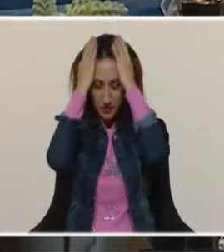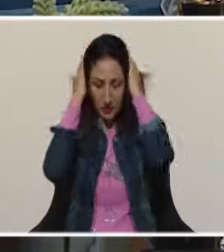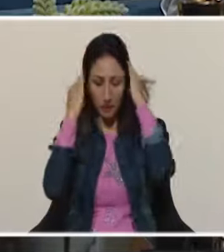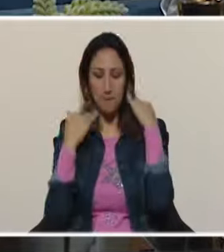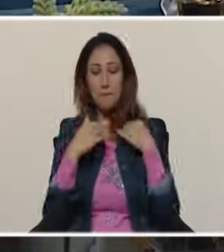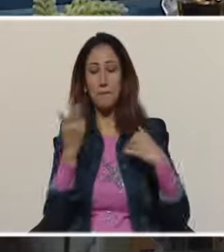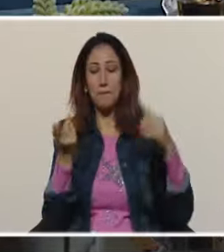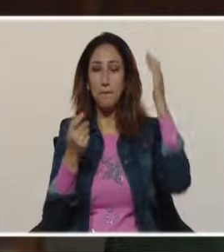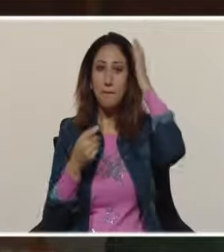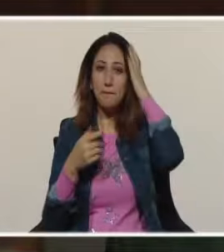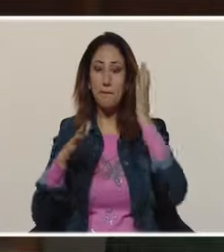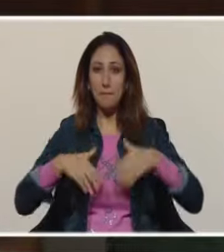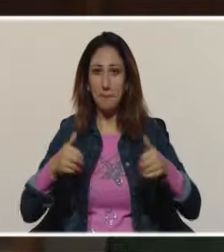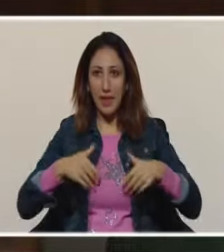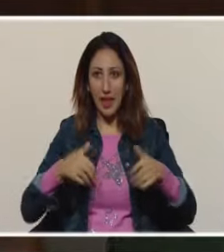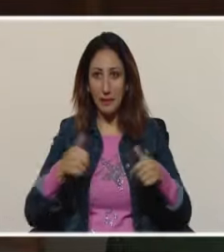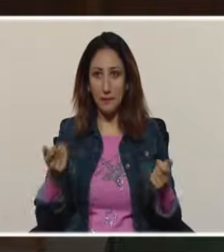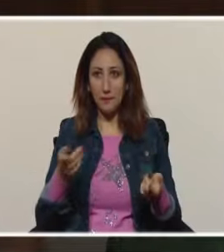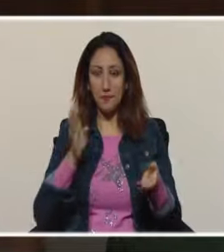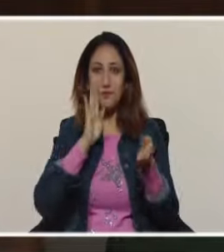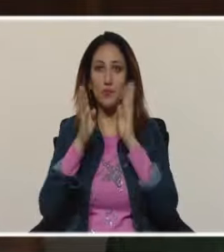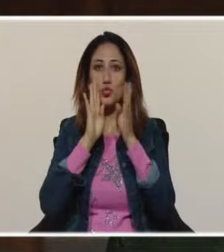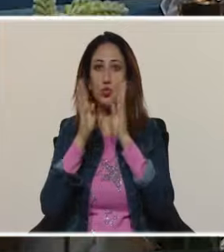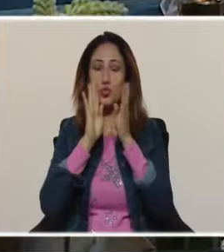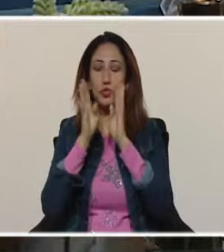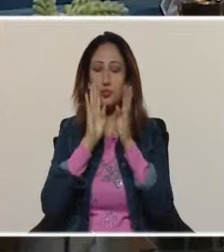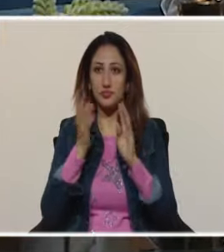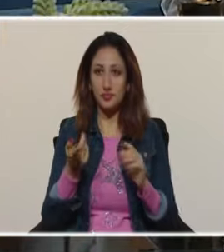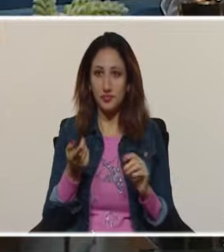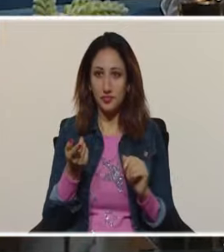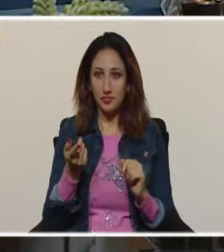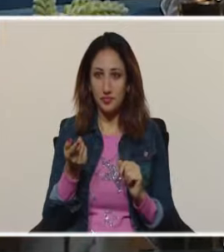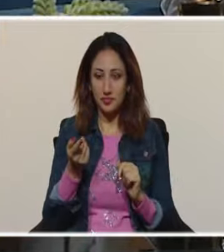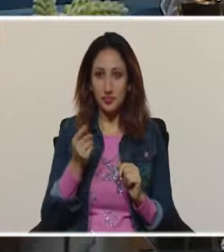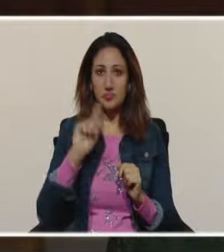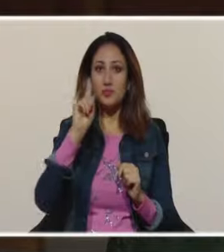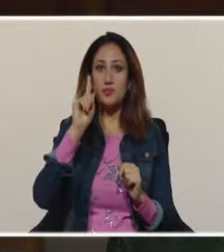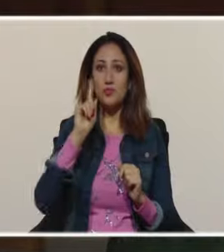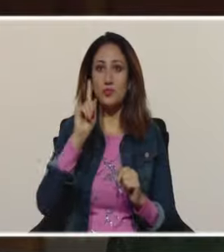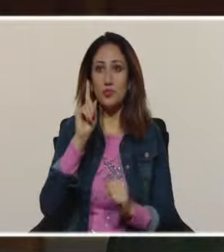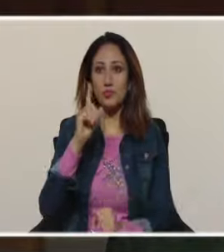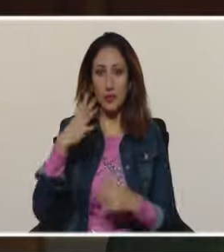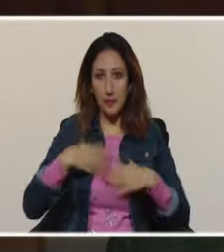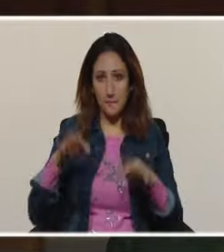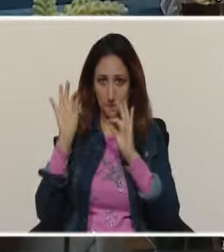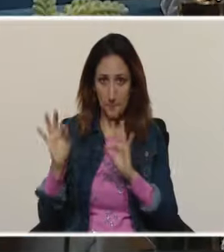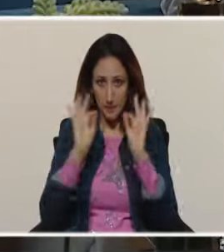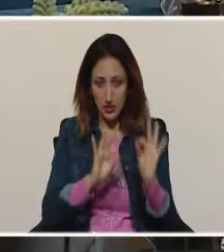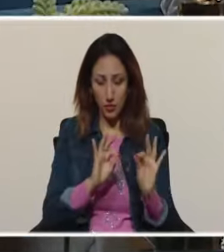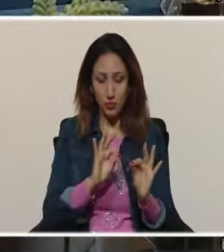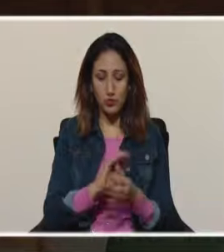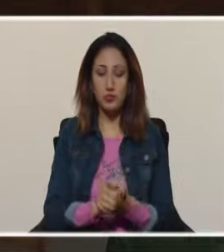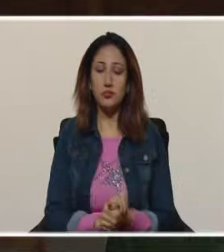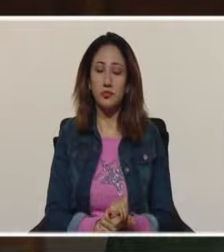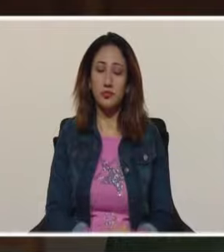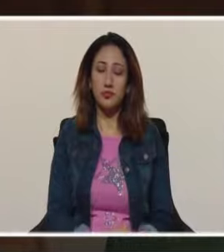حسينا ان هو بيستهبل. طب ده على الفيسبوك، في الواقع بقى؟ لا في الواقع نادر قوي لما بتحصل يعني. طب انتوا بتلبسوا دايما زي بعض ها؟ طبعا. طب افترض